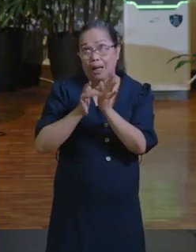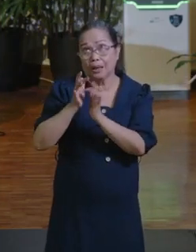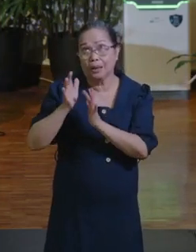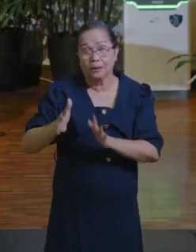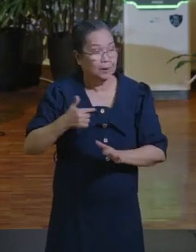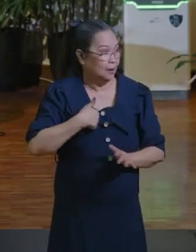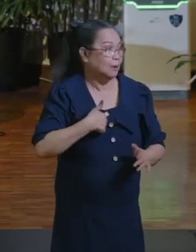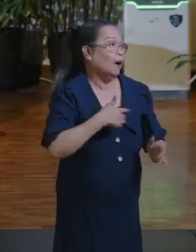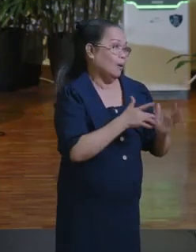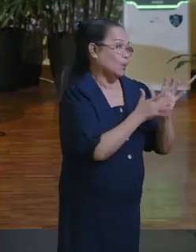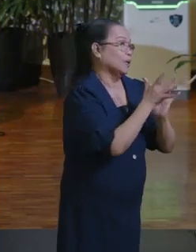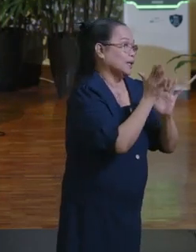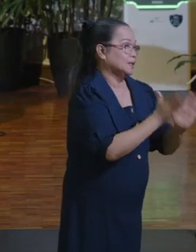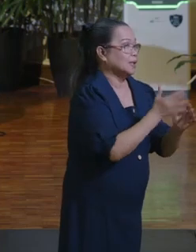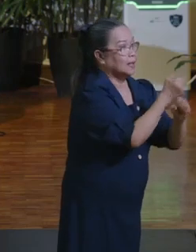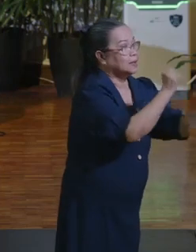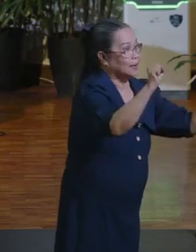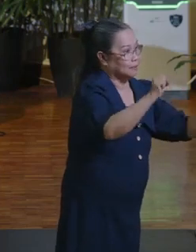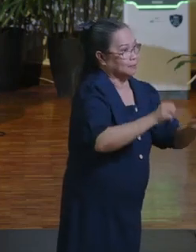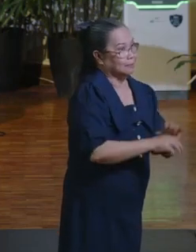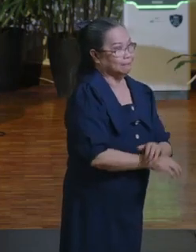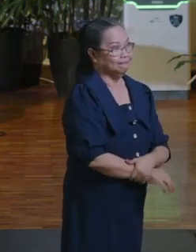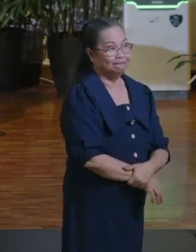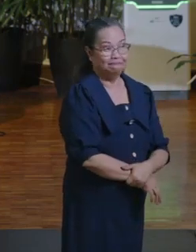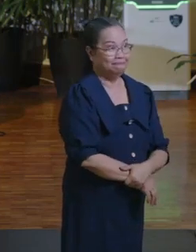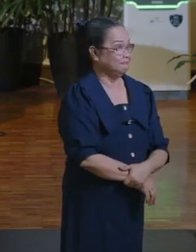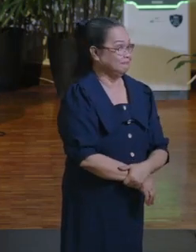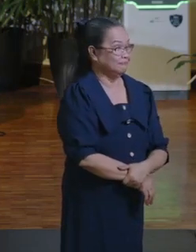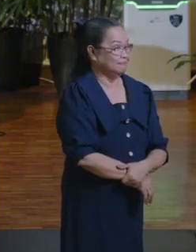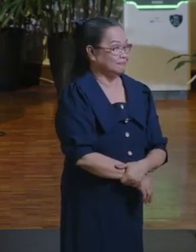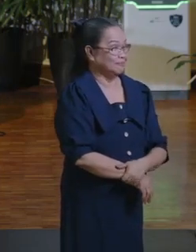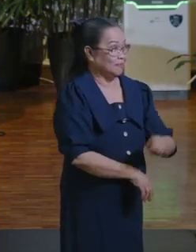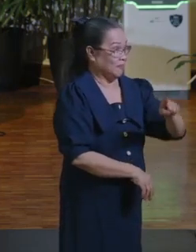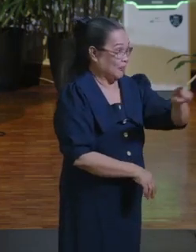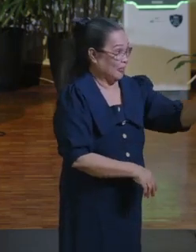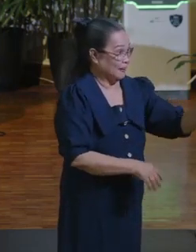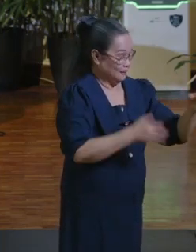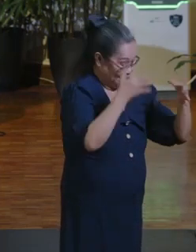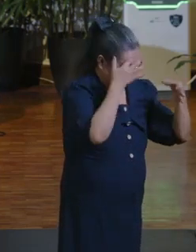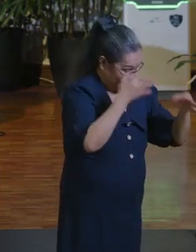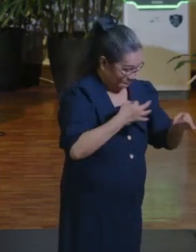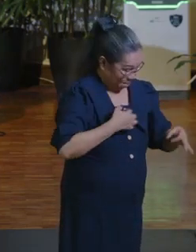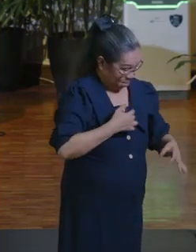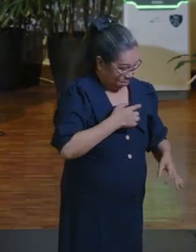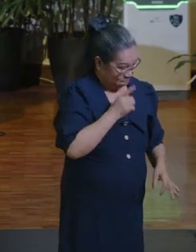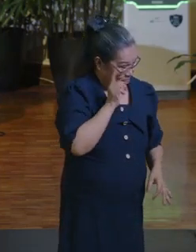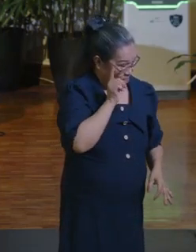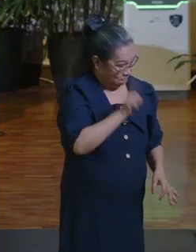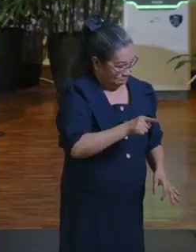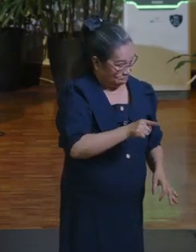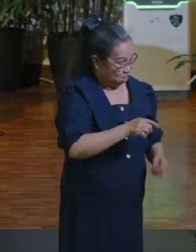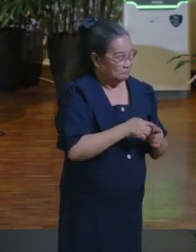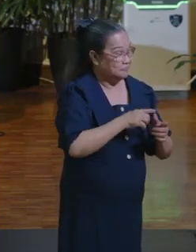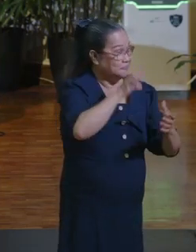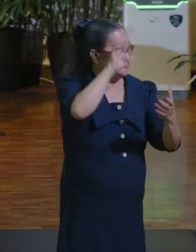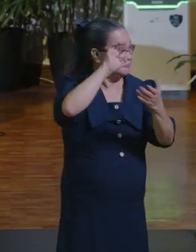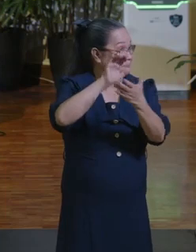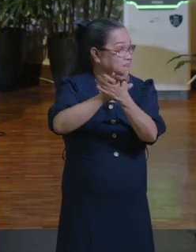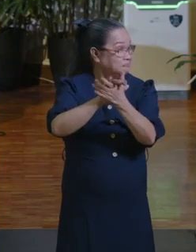Nor of the will of the flesh. Hindi dahil nag-decide kayo na kayo'y mananampalataya sa Kanya.